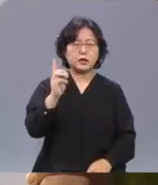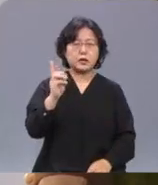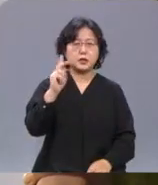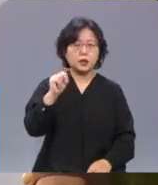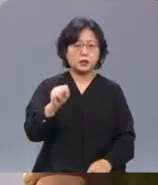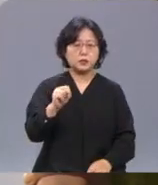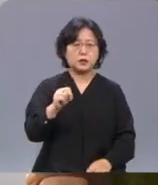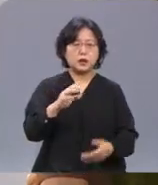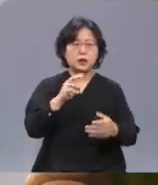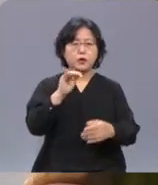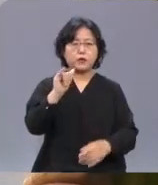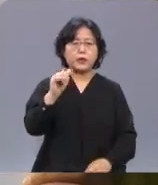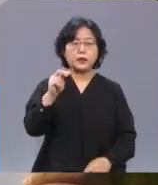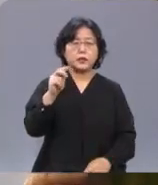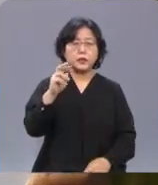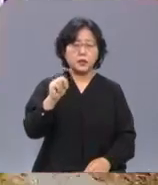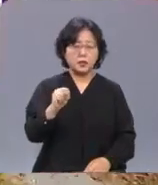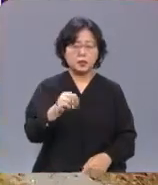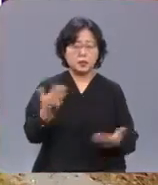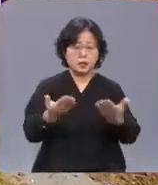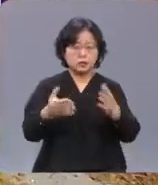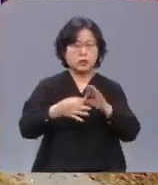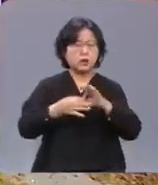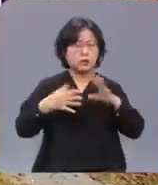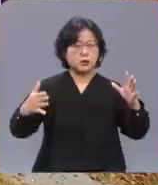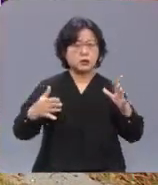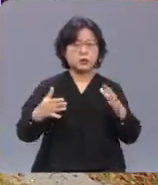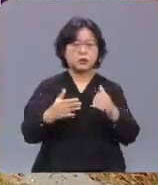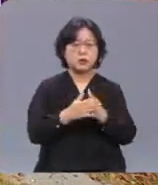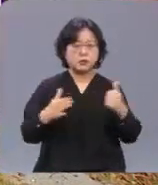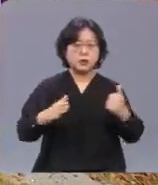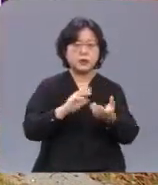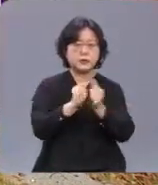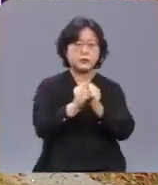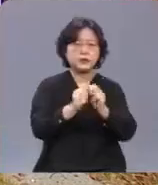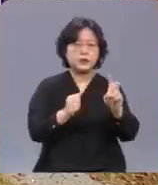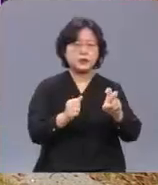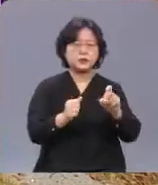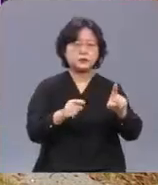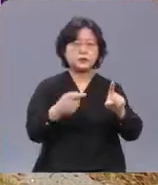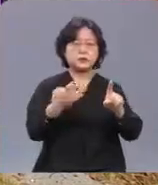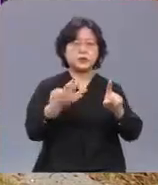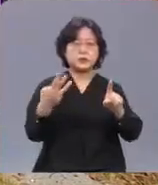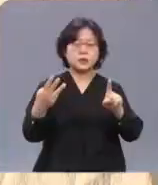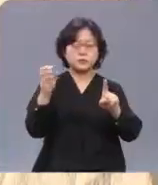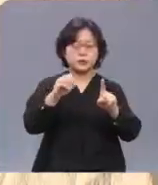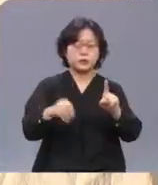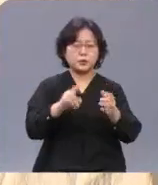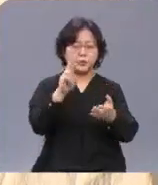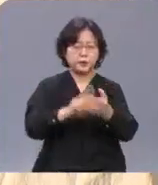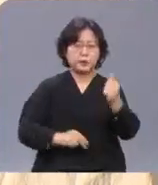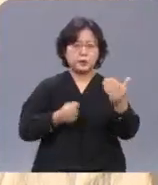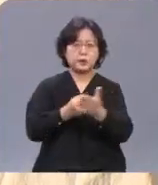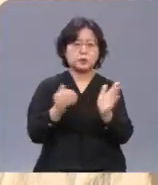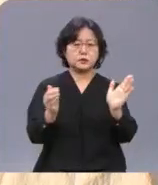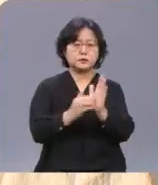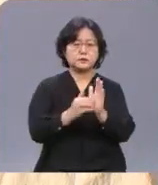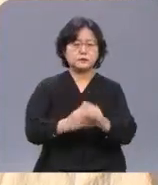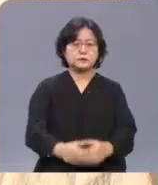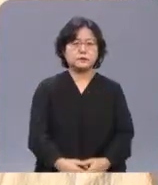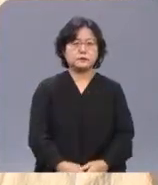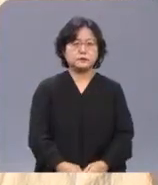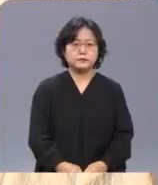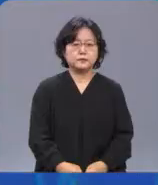열고 YTN이 고유 업무와 무관하다면서 지분 21.43%를 매각하기로 의결했습니다.